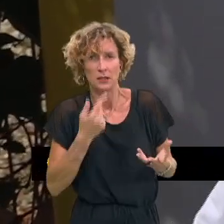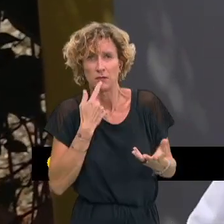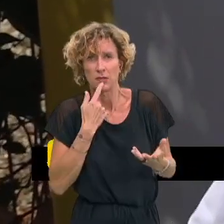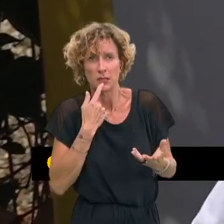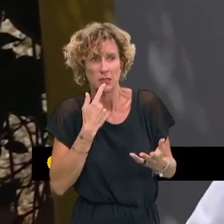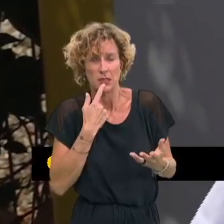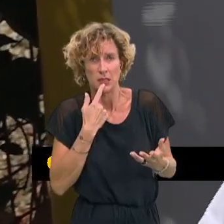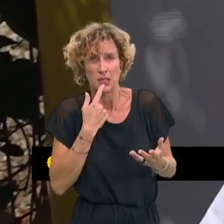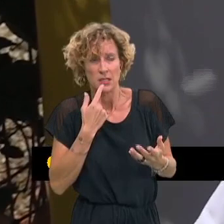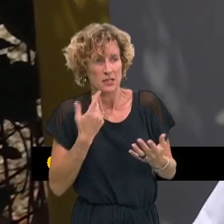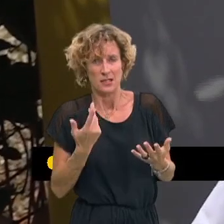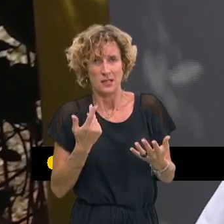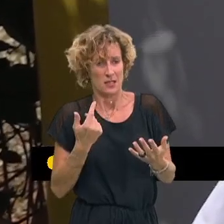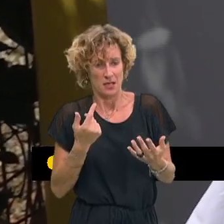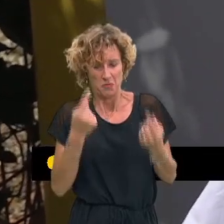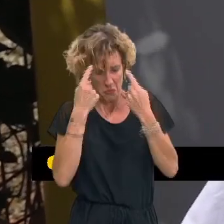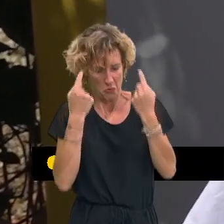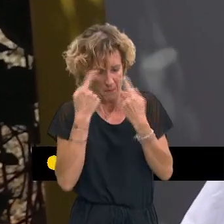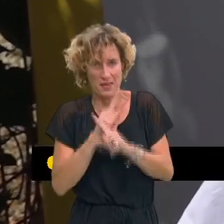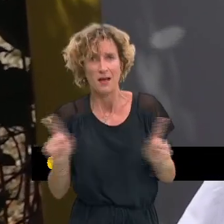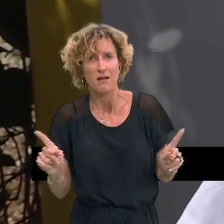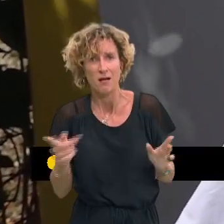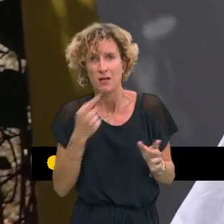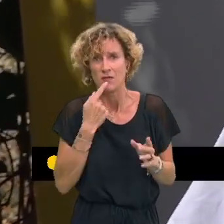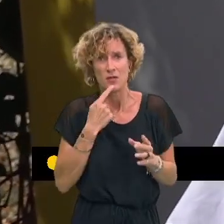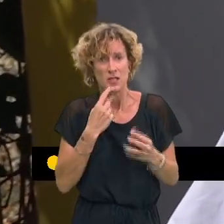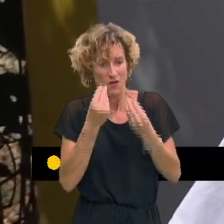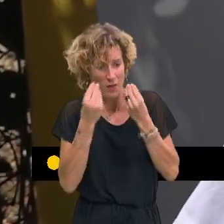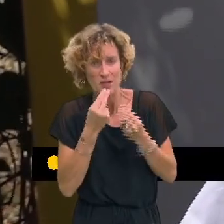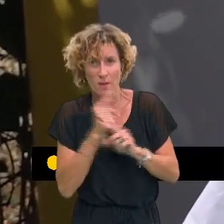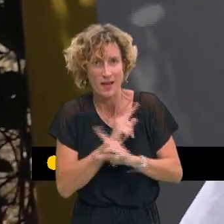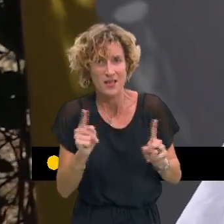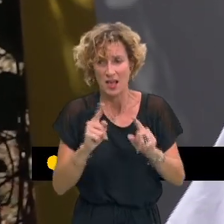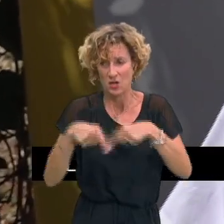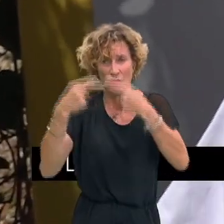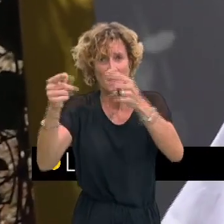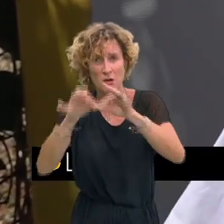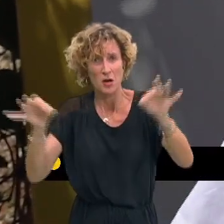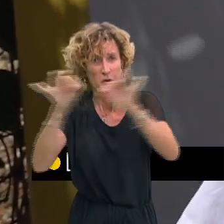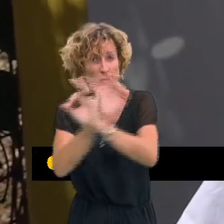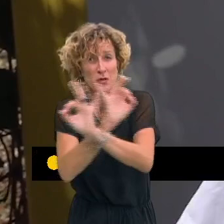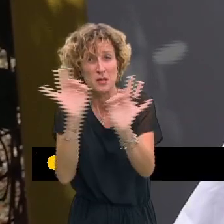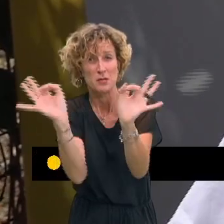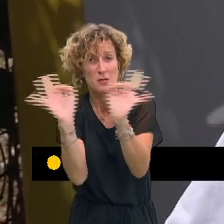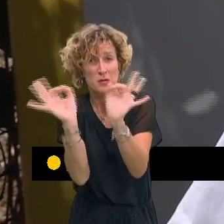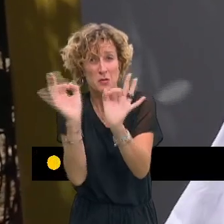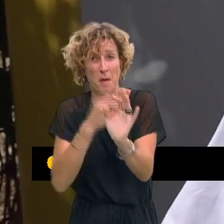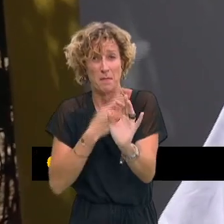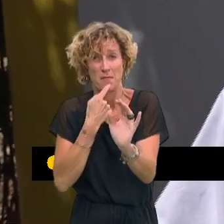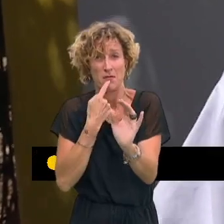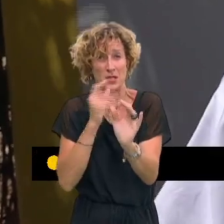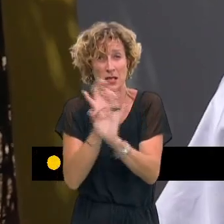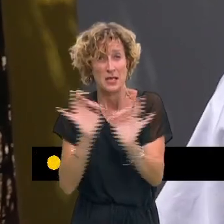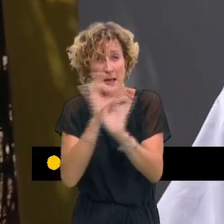nos recommandations. Nous n'aurons pas une formation qui semble efficace. Nous serons envoyés dans les déserts médicaux sans maître de stage pour nous